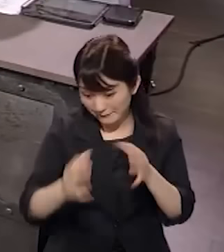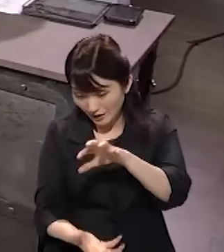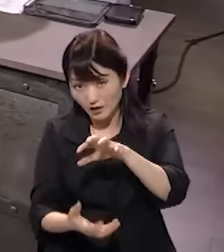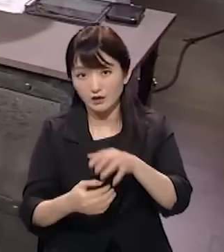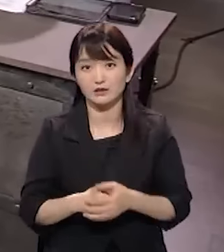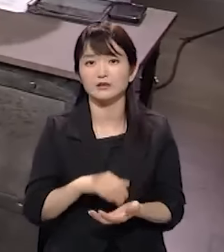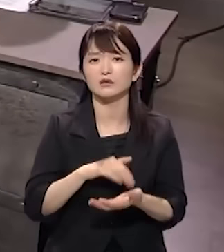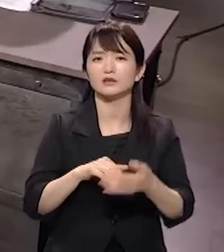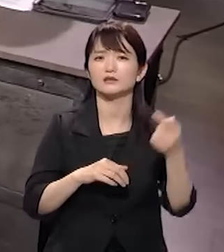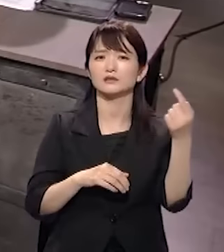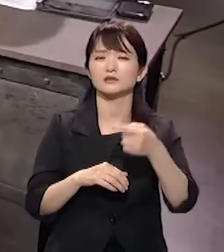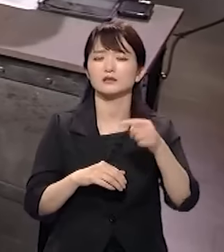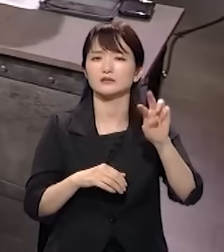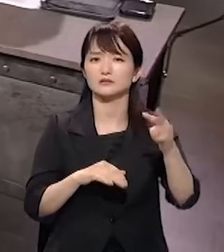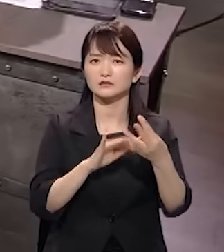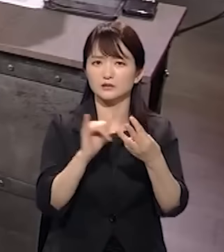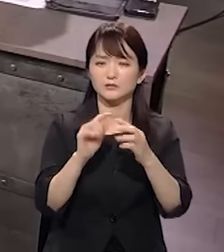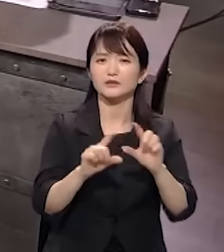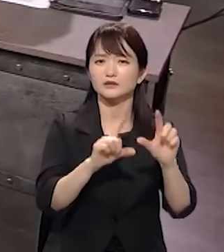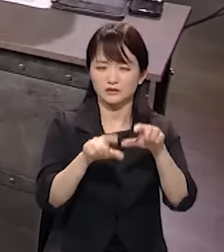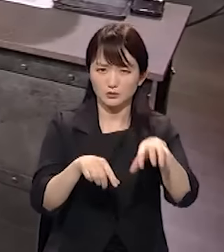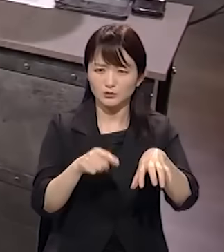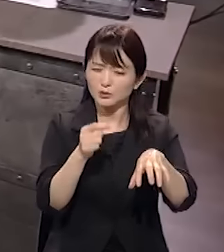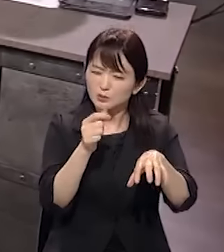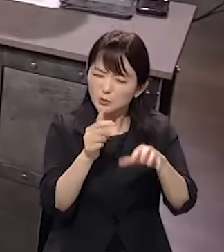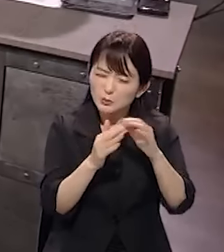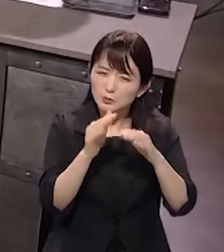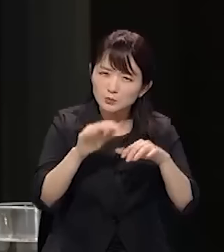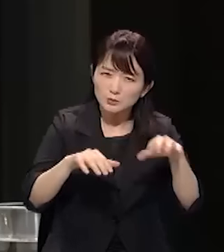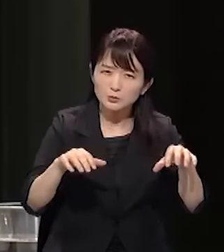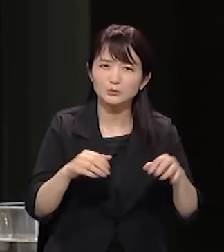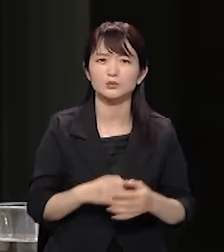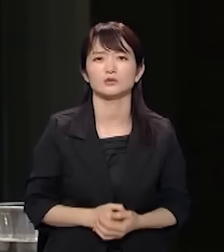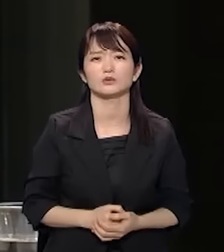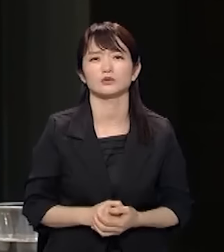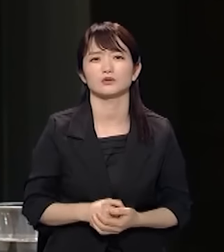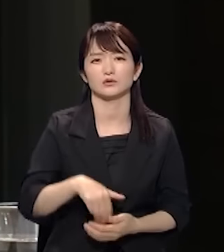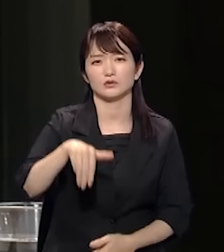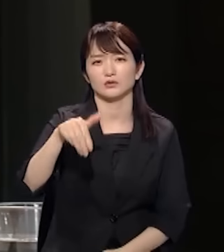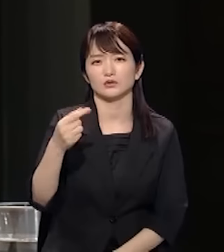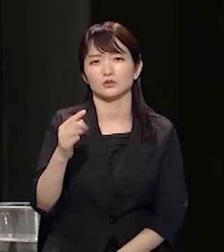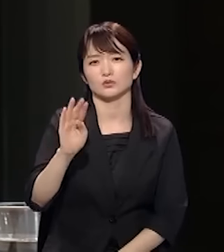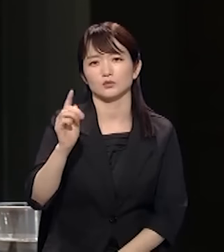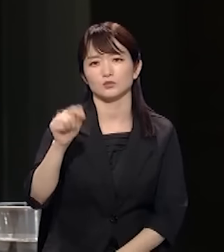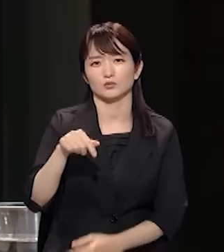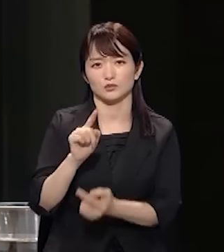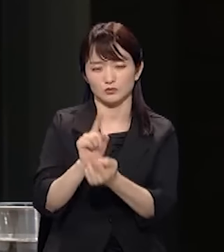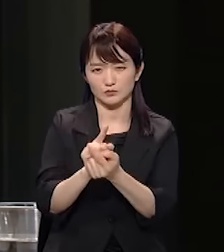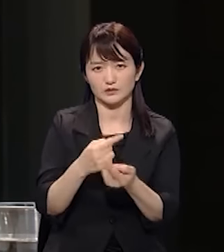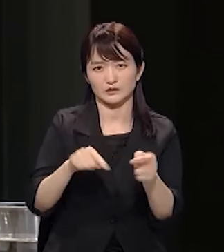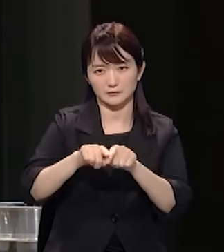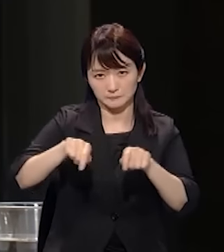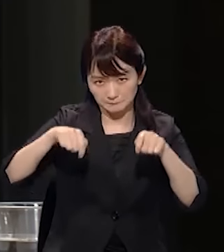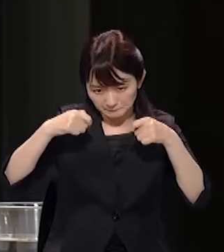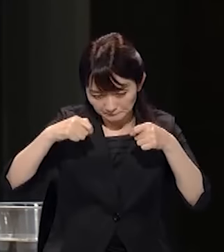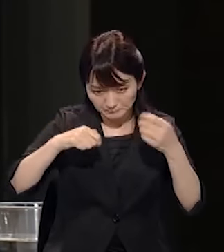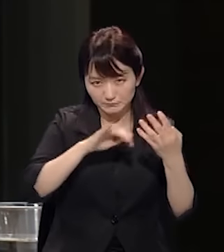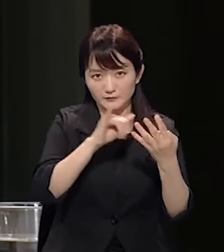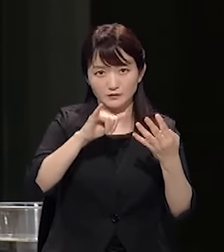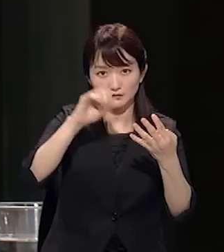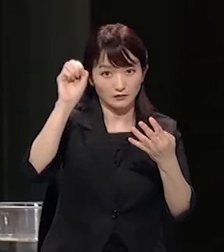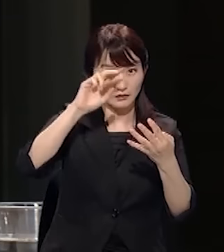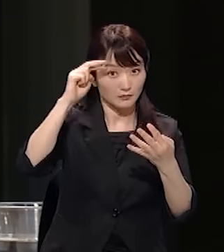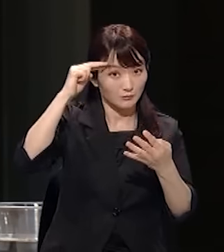1300명 정도 주민들이 사는 작은 동네인데 말이죠 초복을 맞아서 함께 식사를 한 주민 중 네명이 확